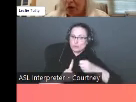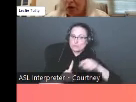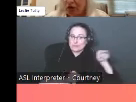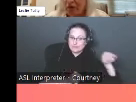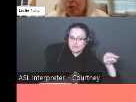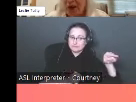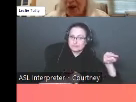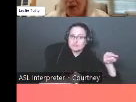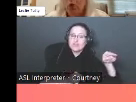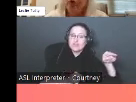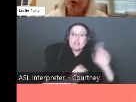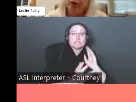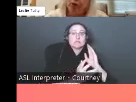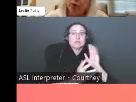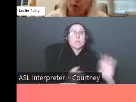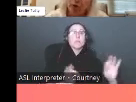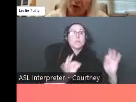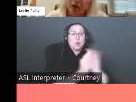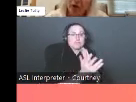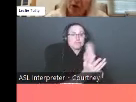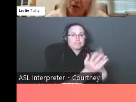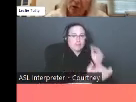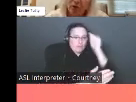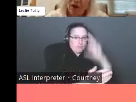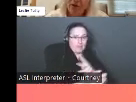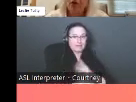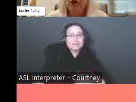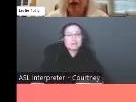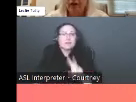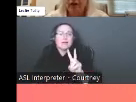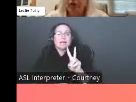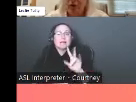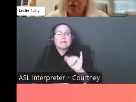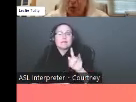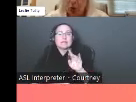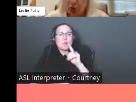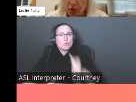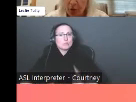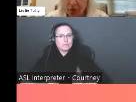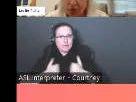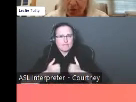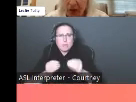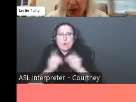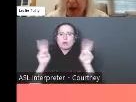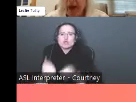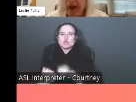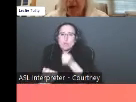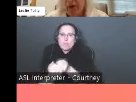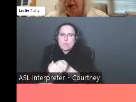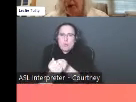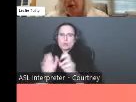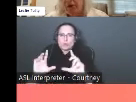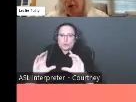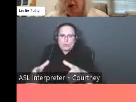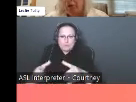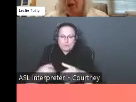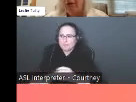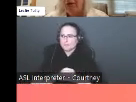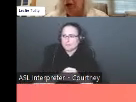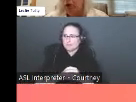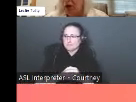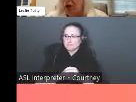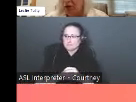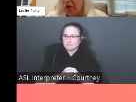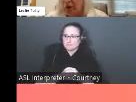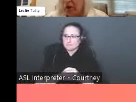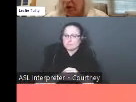tard de l'intervention clé pour les hommes, c'est-à-dire les programmes pour les hommes. Pour les femmes,